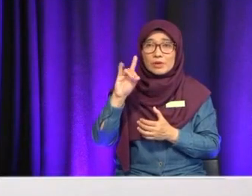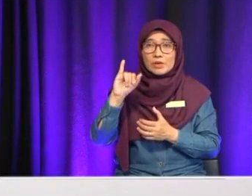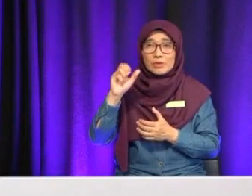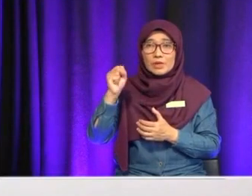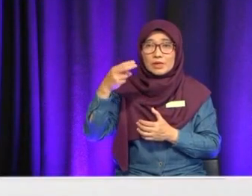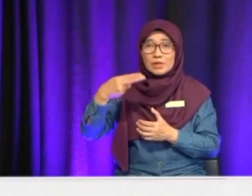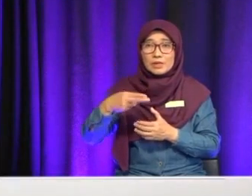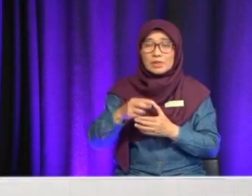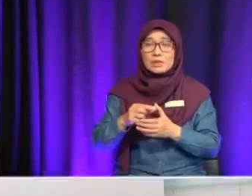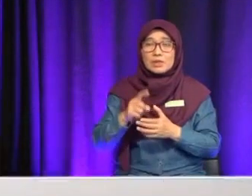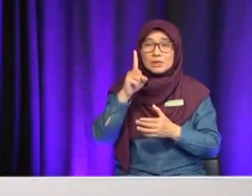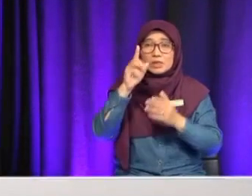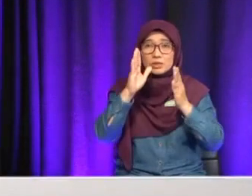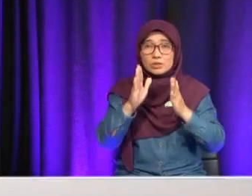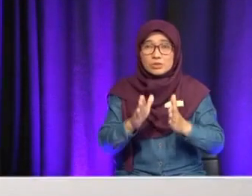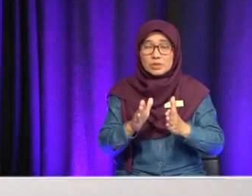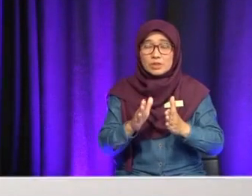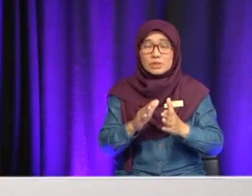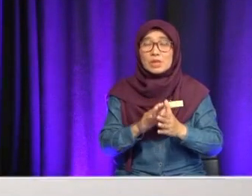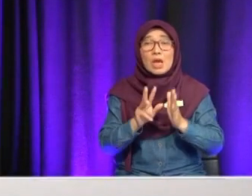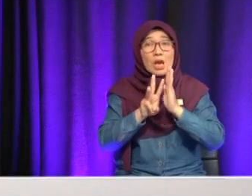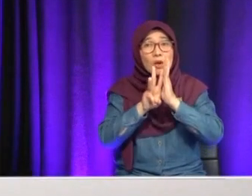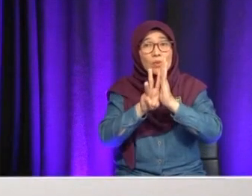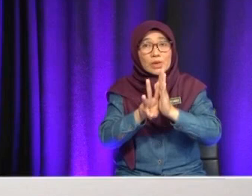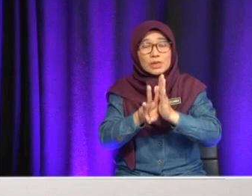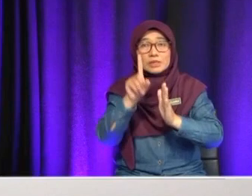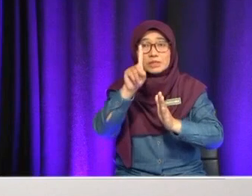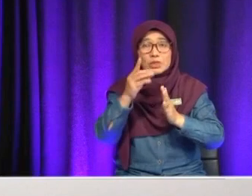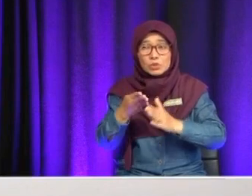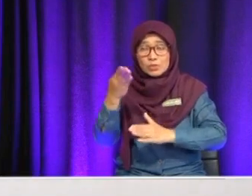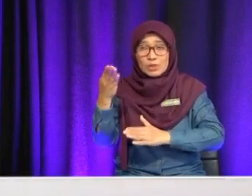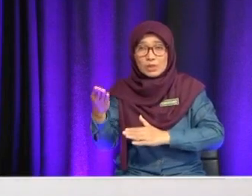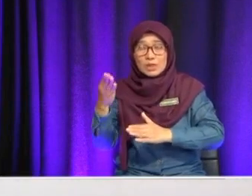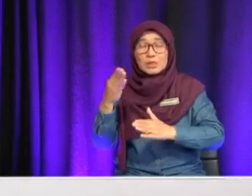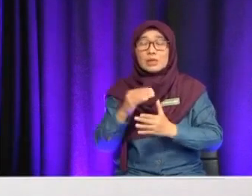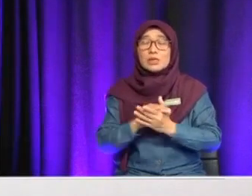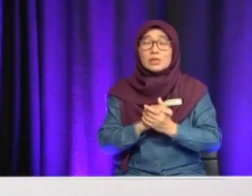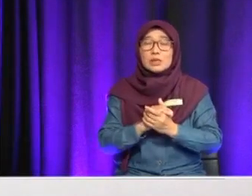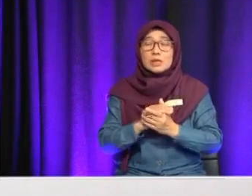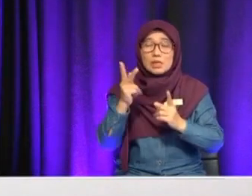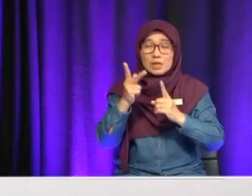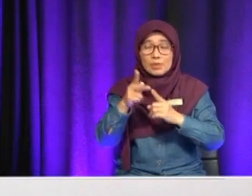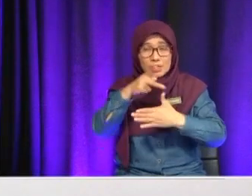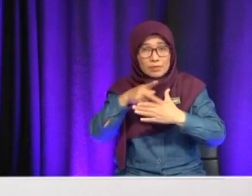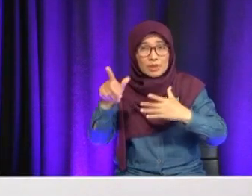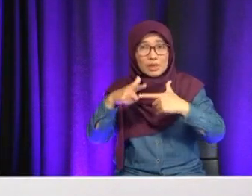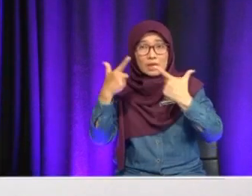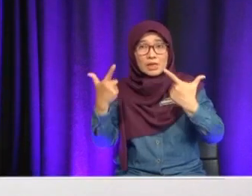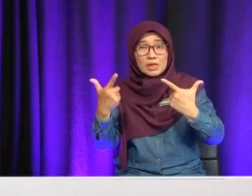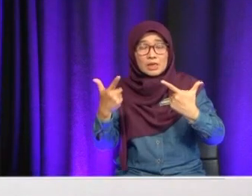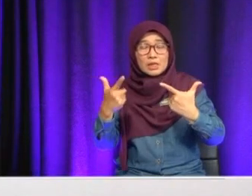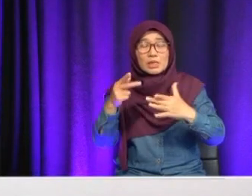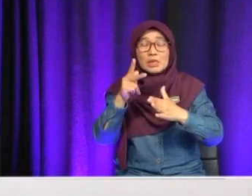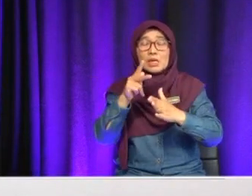Wadiah ialah seseorang mewakilkan sesuatu barangan atau harta yang berharga kepada pihak lain atau dimiliki